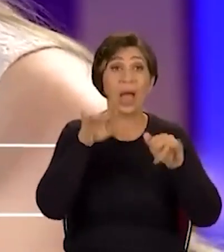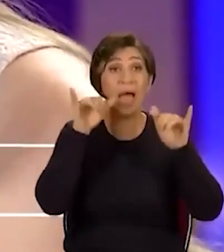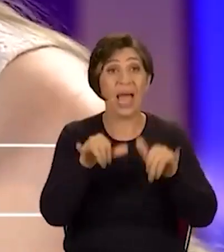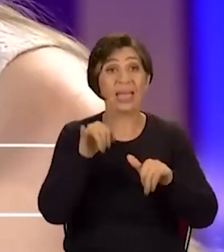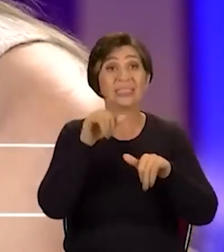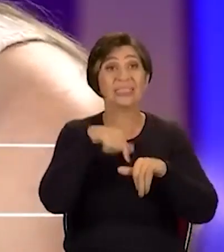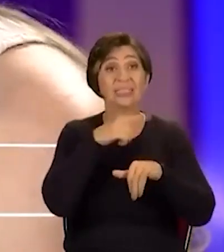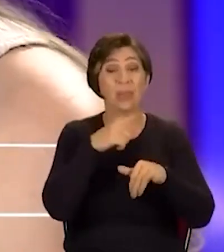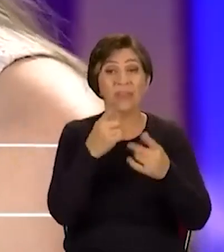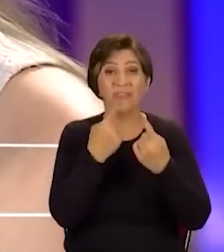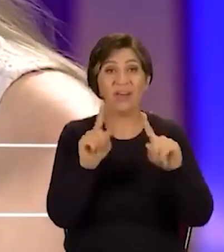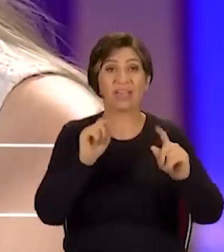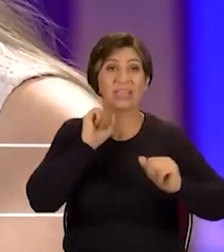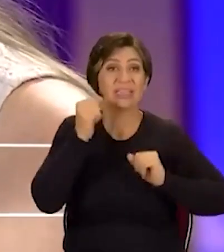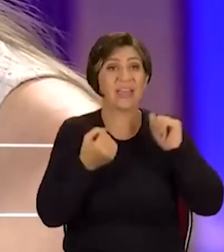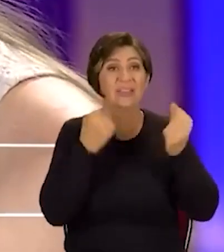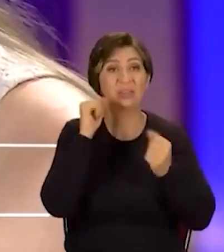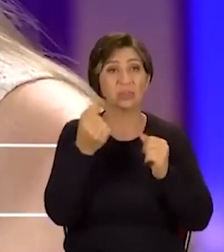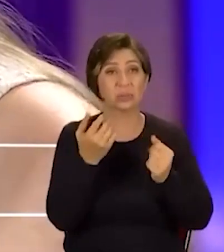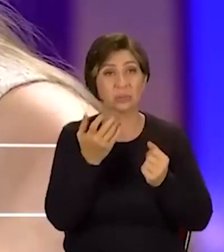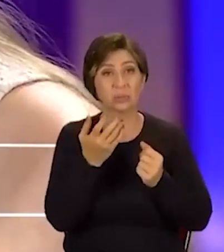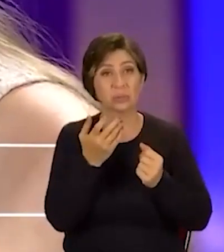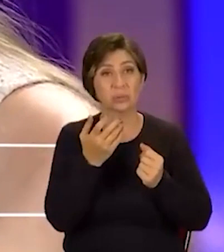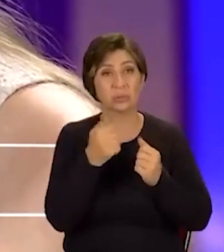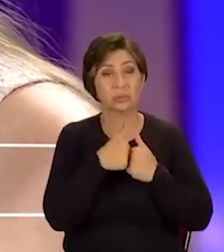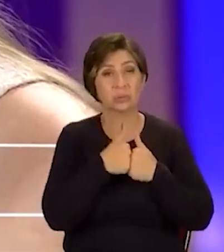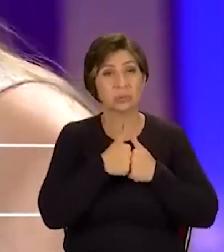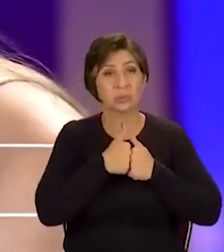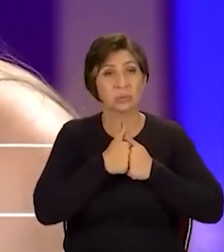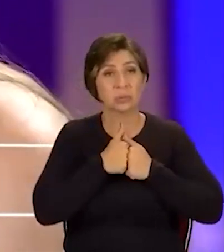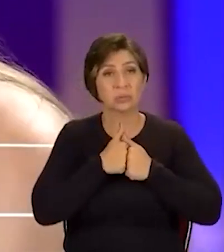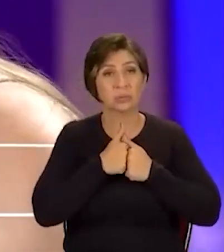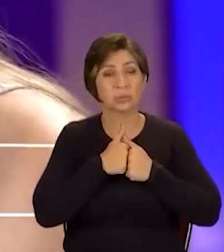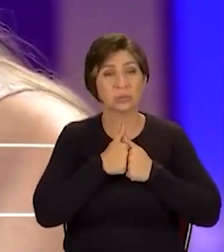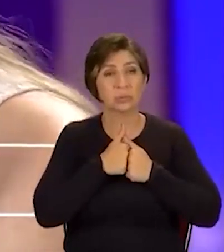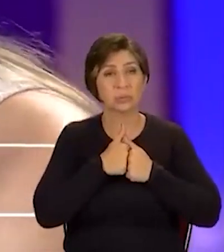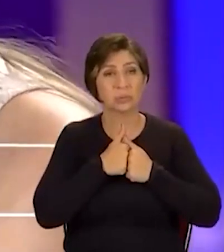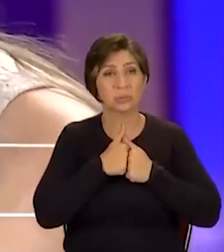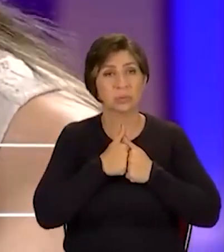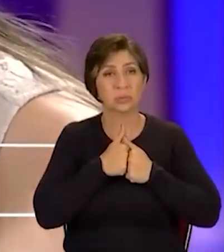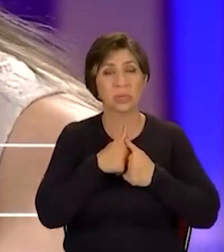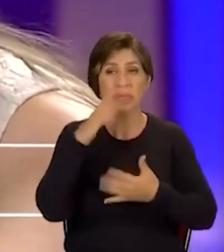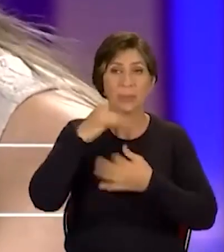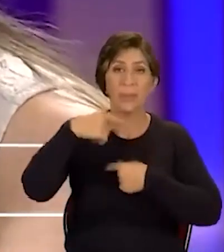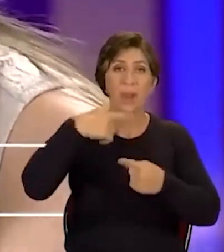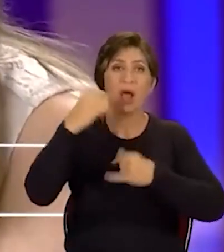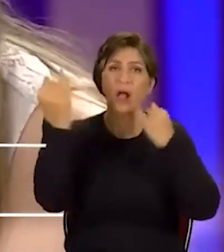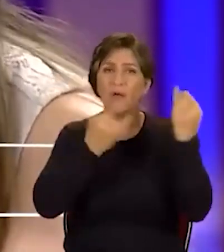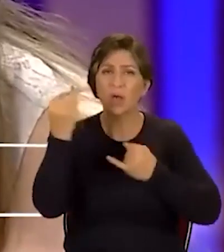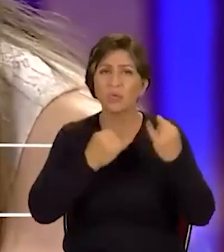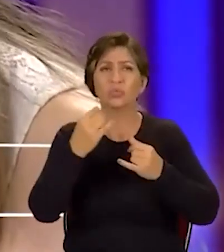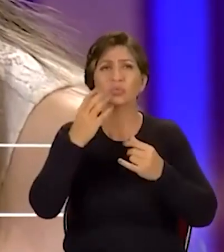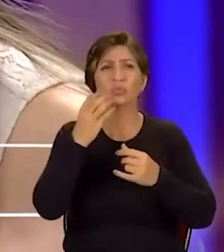birçok toksik davranışa da maruz kalıyorlar bu Nasıl sırada. Nasıl toksik davranış? Yani insanlar birbirleriyle anlaşamıyorlar, kavga